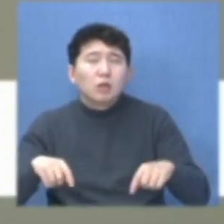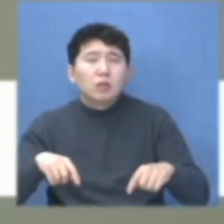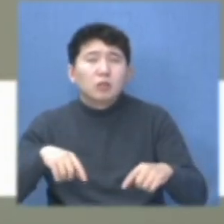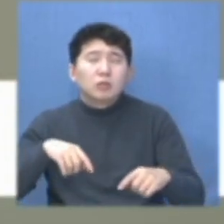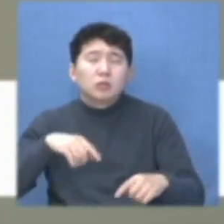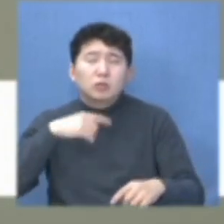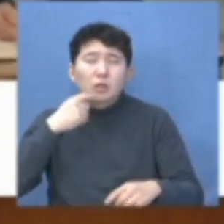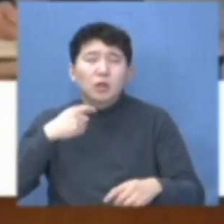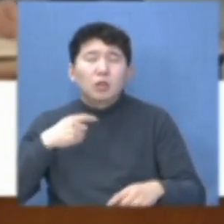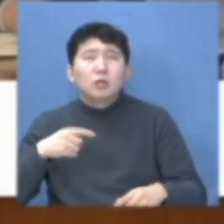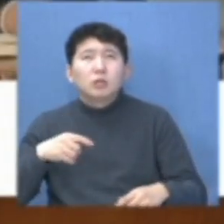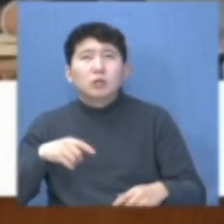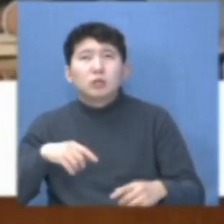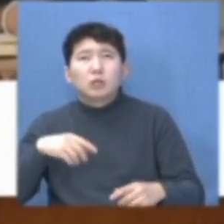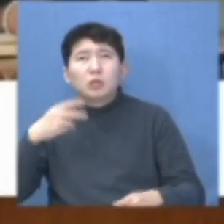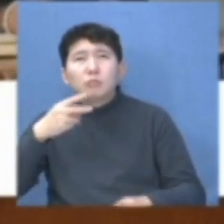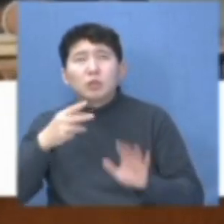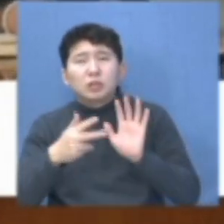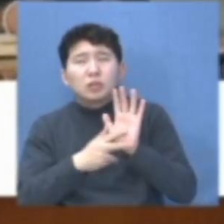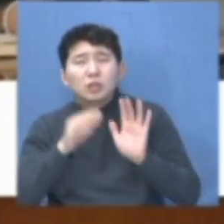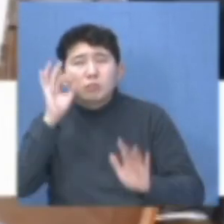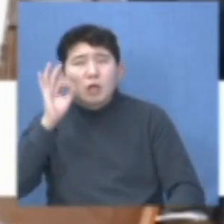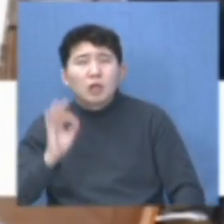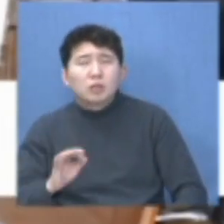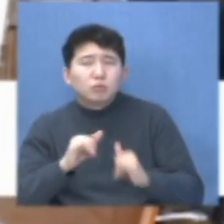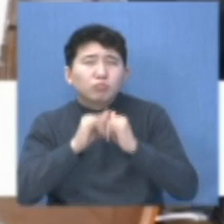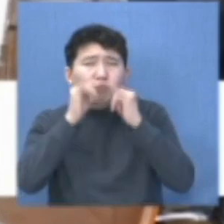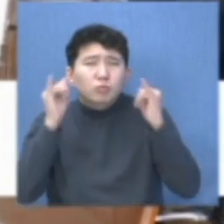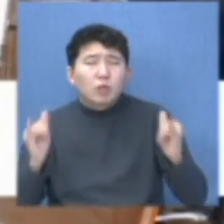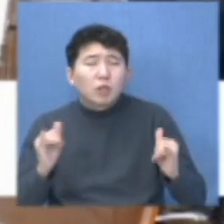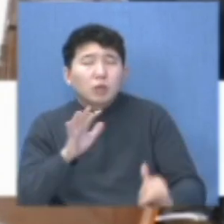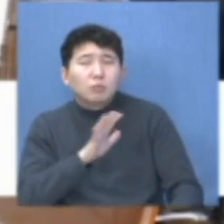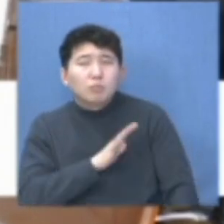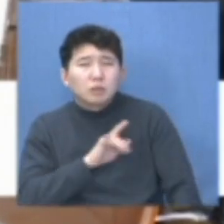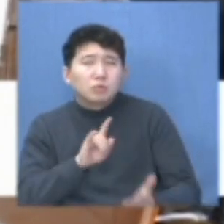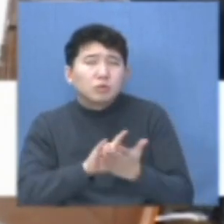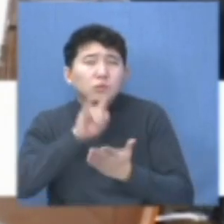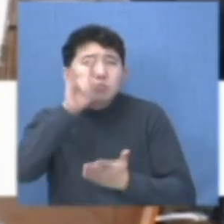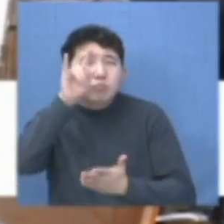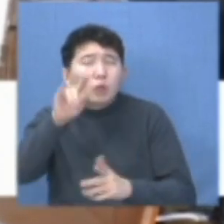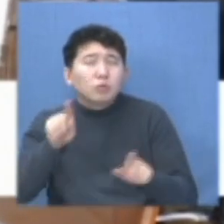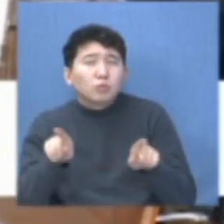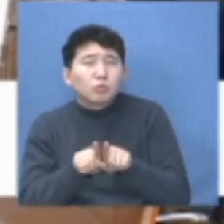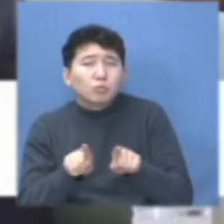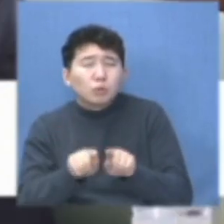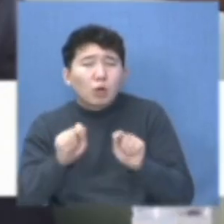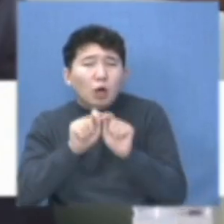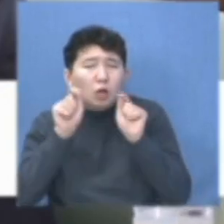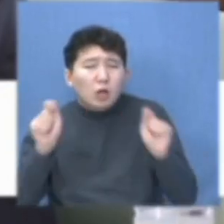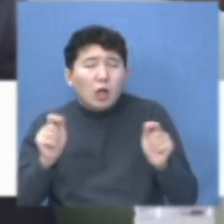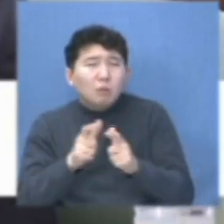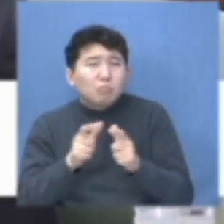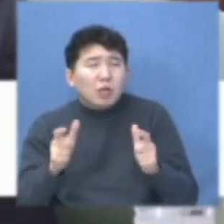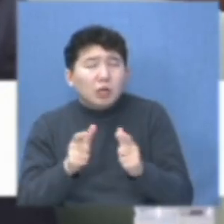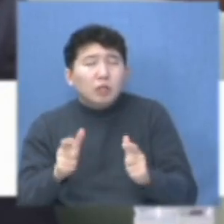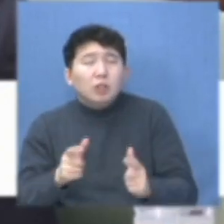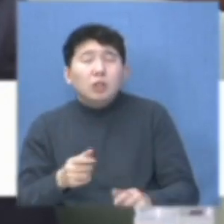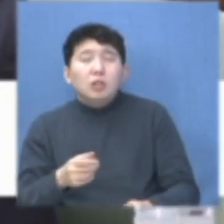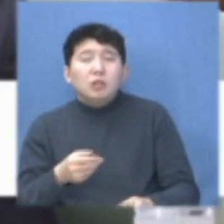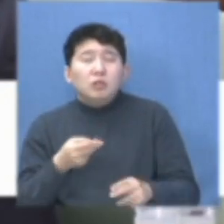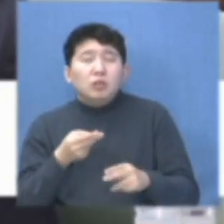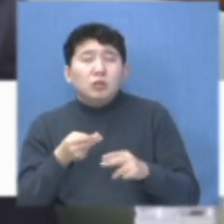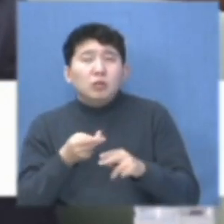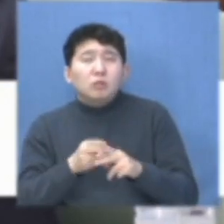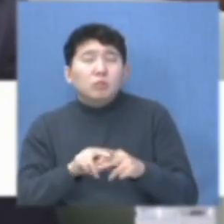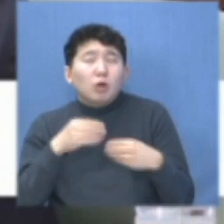артты. Алматы мен Ираклион арасында тікелей рейс ашылды. Бұл қазақстандықтардың Крит аралында демалуға мүмкіндік беріп отыр. Тараптар